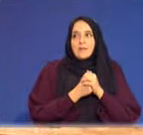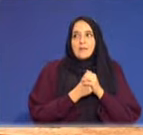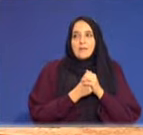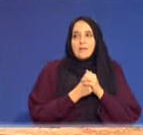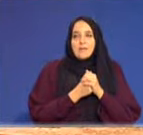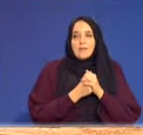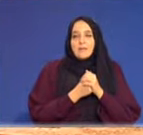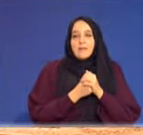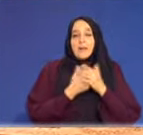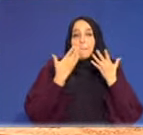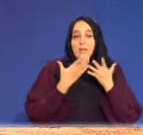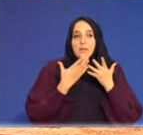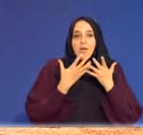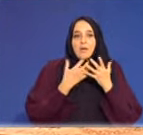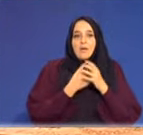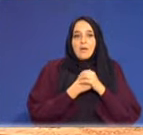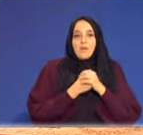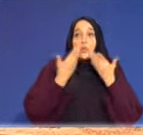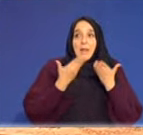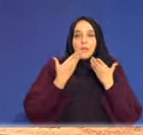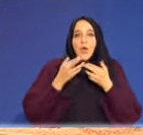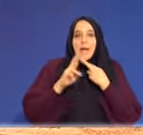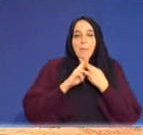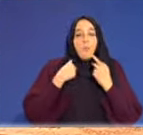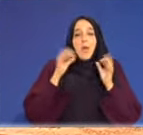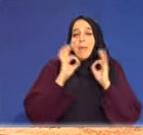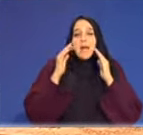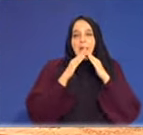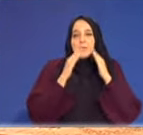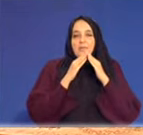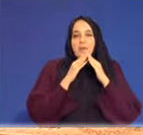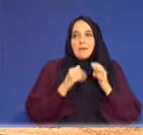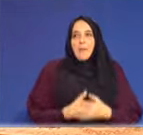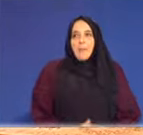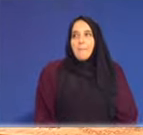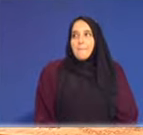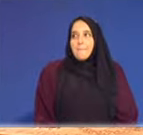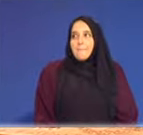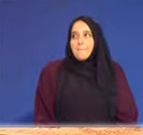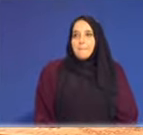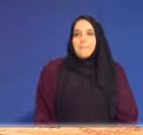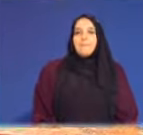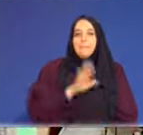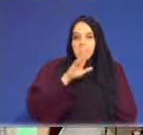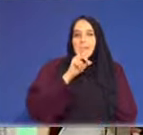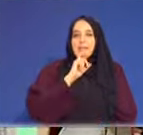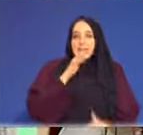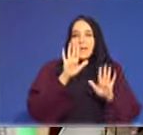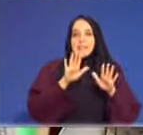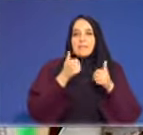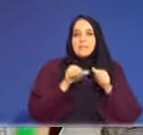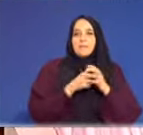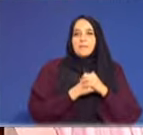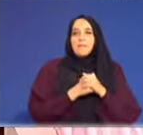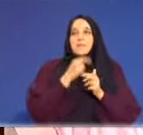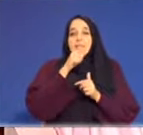ولا يجاوبك في اللي يتصل بك لانه راك تقول لا دوكا بس كان ماشي في داري راني في دار واحده اخرى. طيب اقعدي في الاتصال